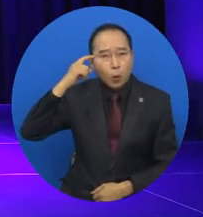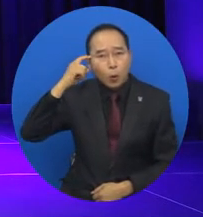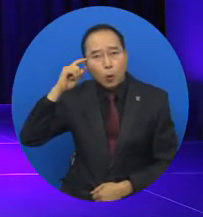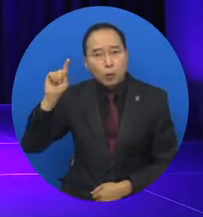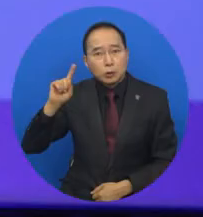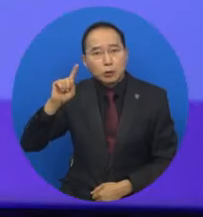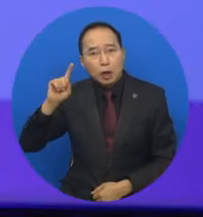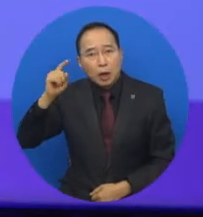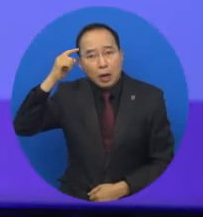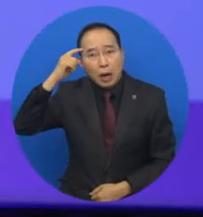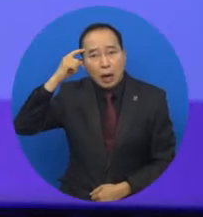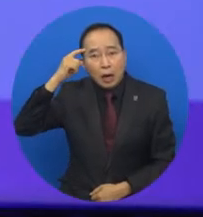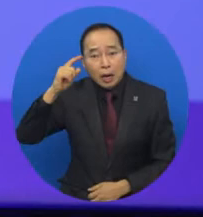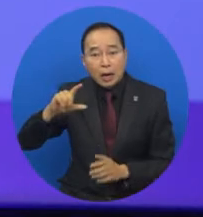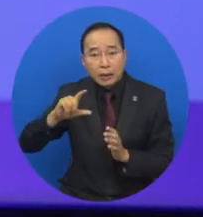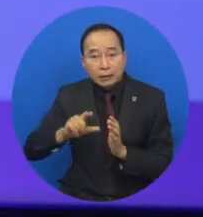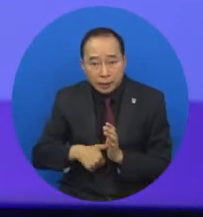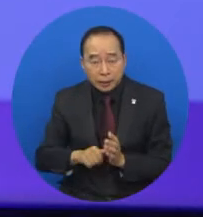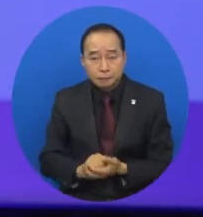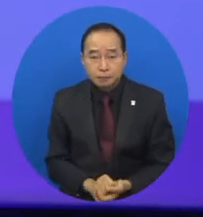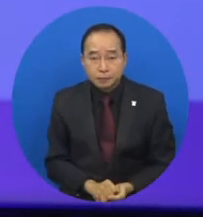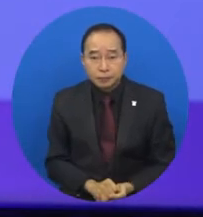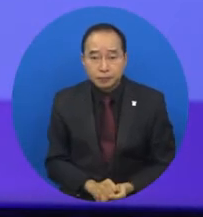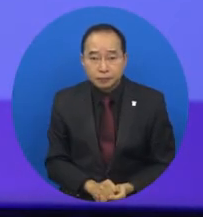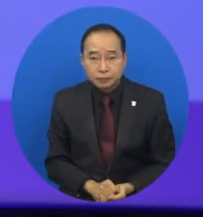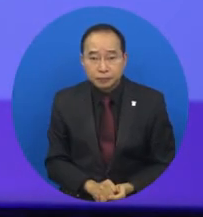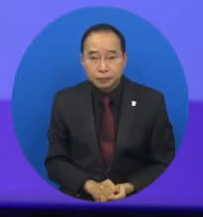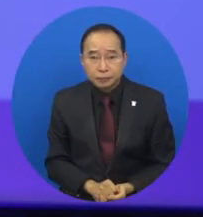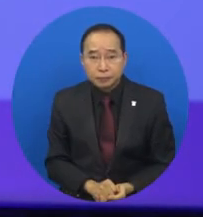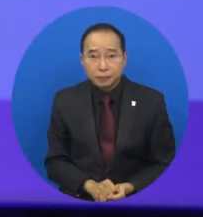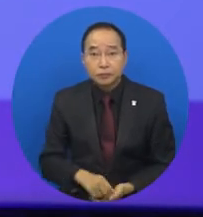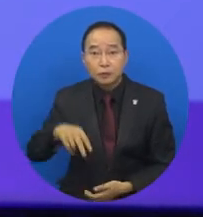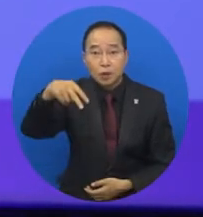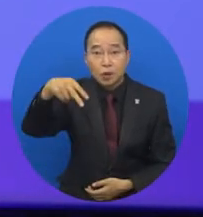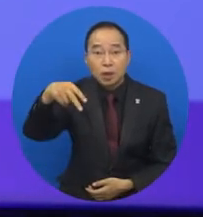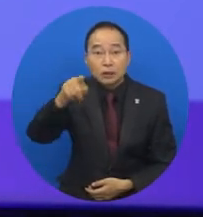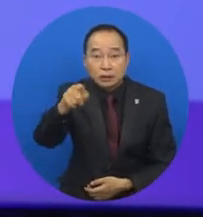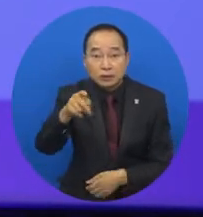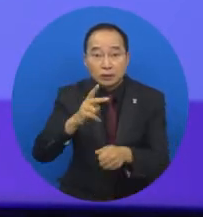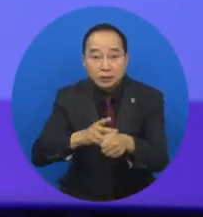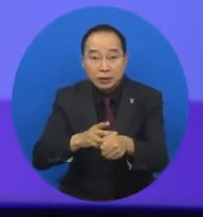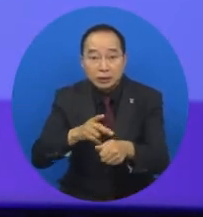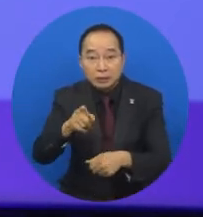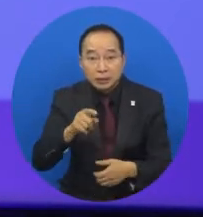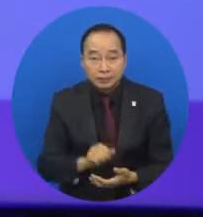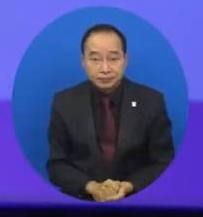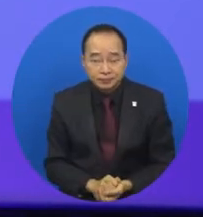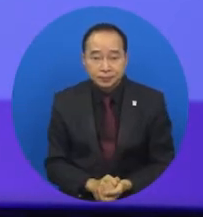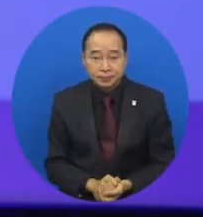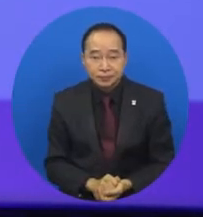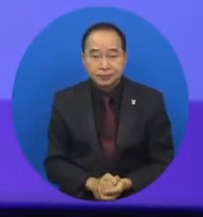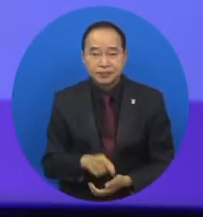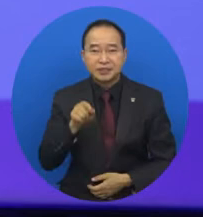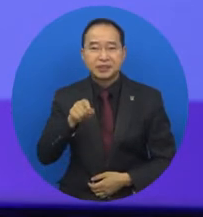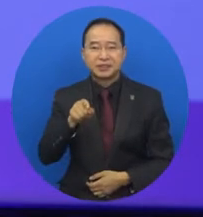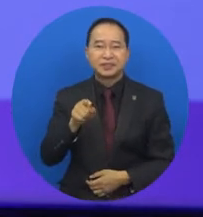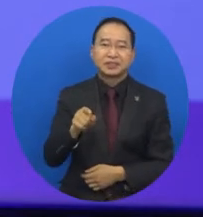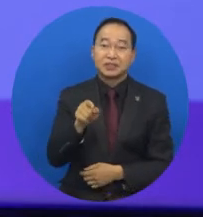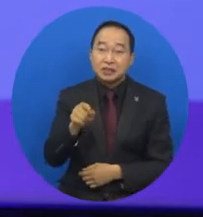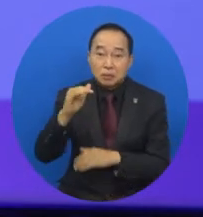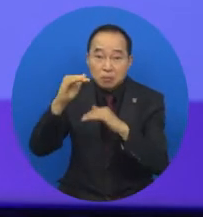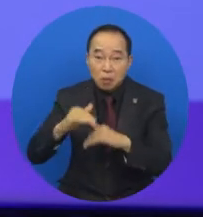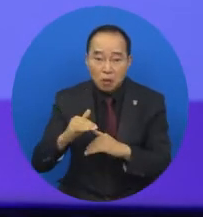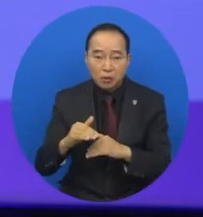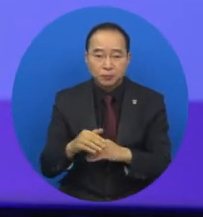질문들이 막 머릿속에서 나오기 시작할 때 마치 저의 소리를 듣기라도 한 것처럼 소토 선생님은